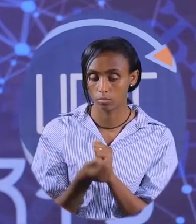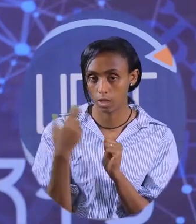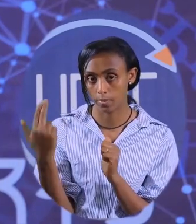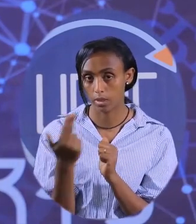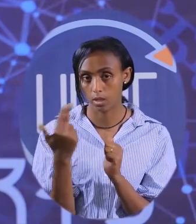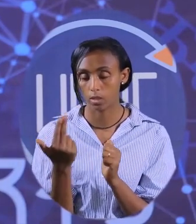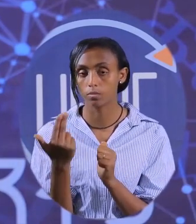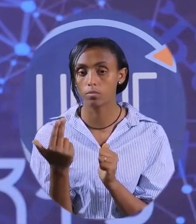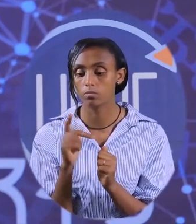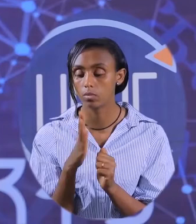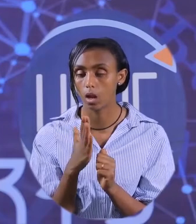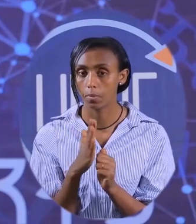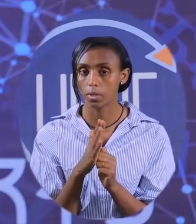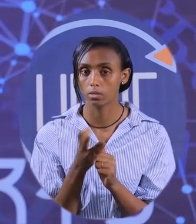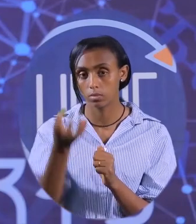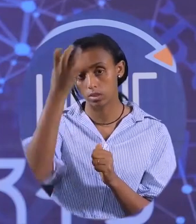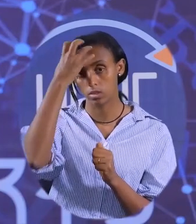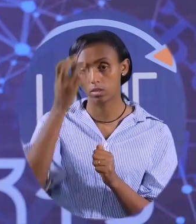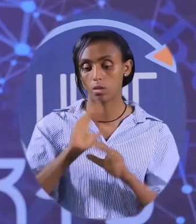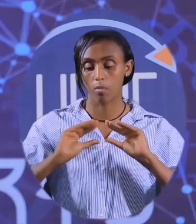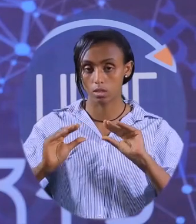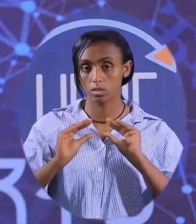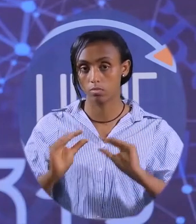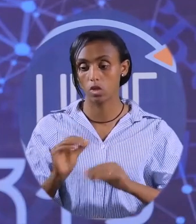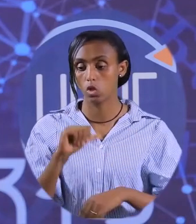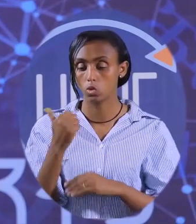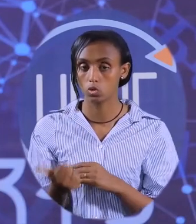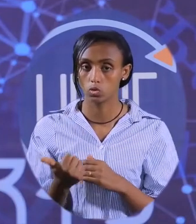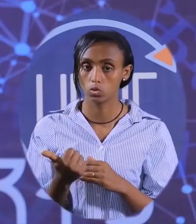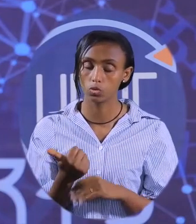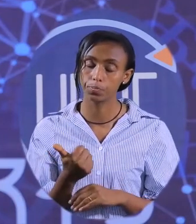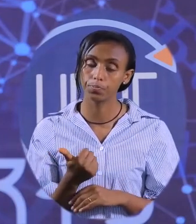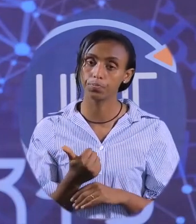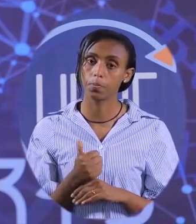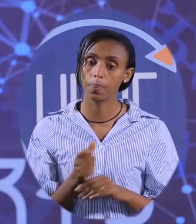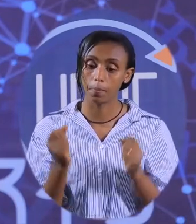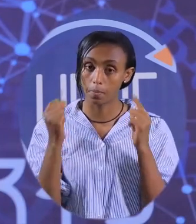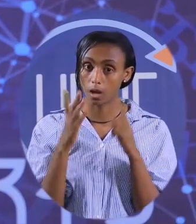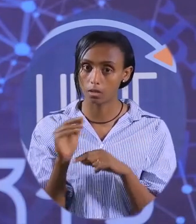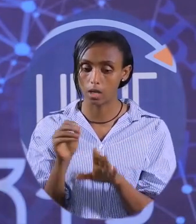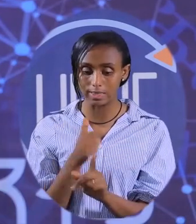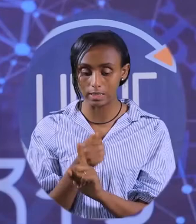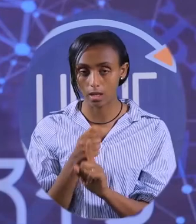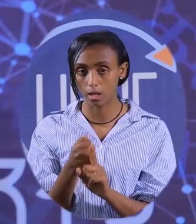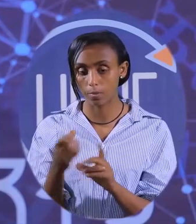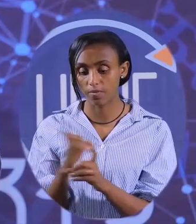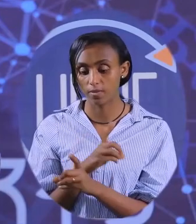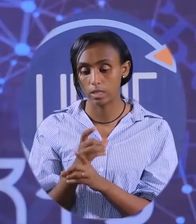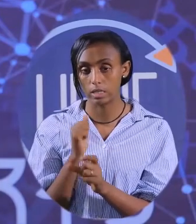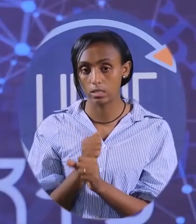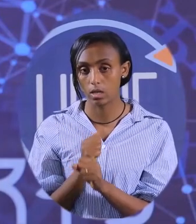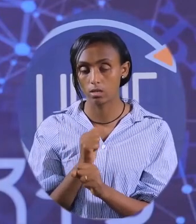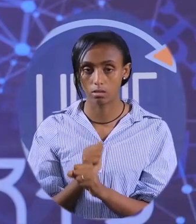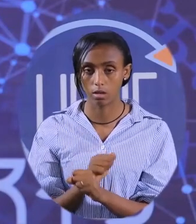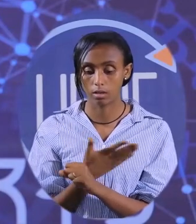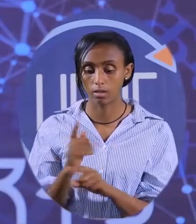ለመጠቀም ምናልባት መንግስት የማስተማር ሌሎችን የማንቃትና ንቅናቄ የመፍጠርን ስራ ይሰራል